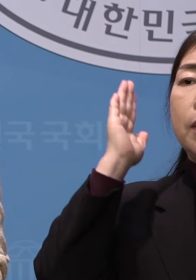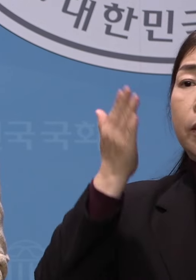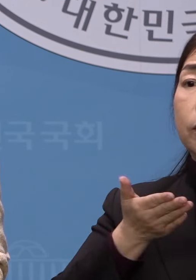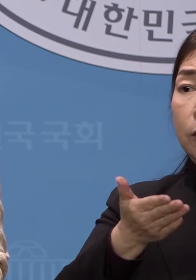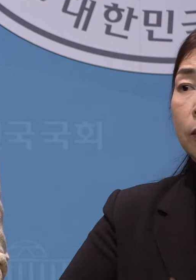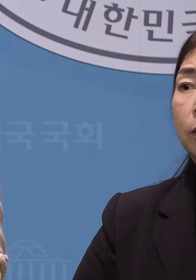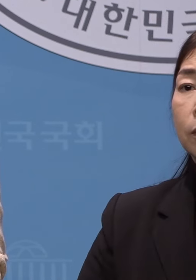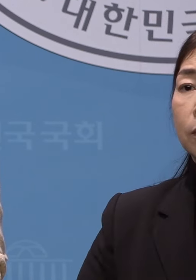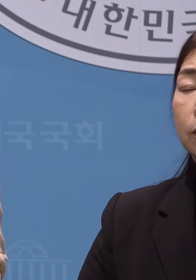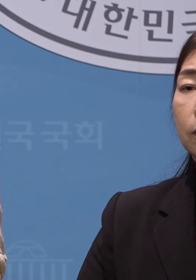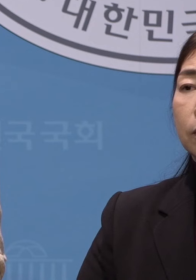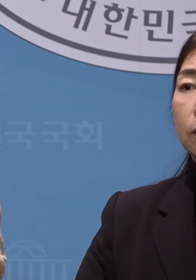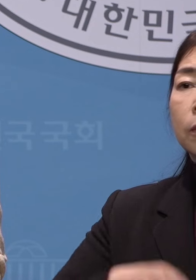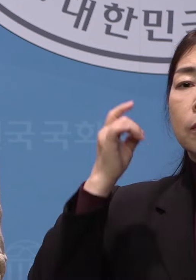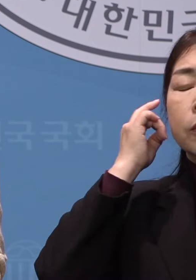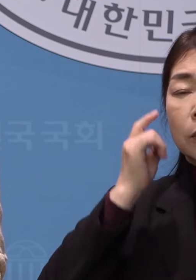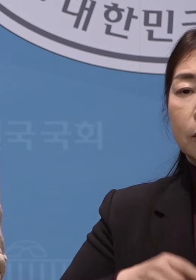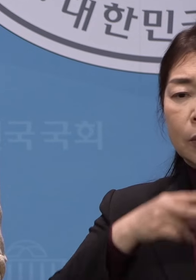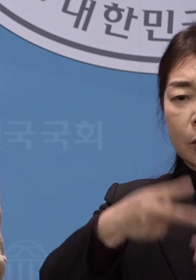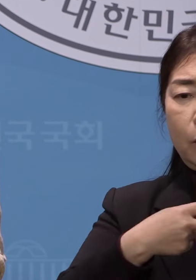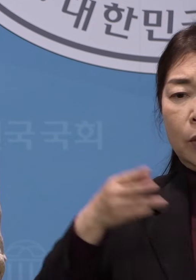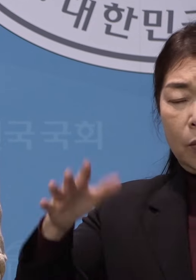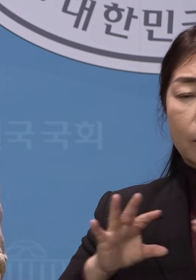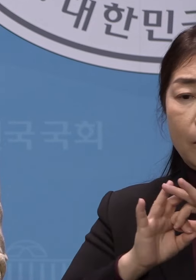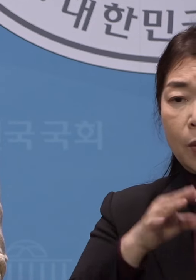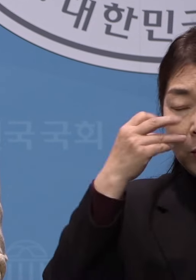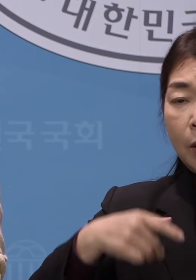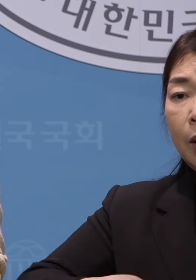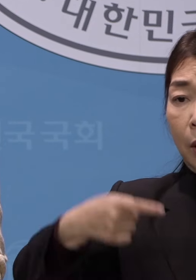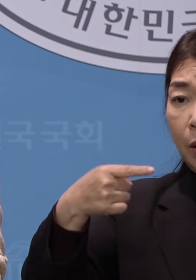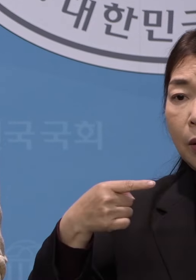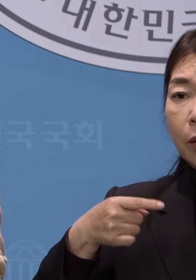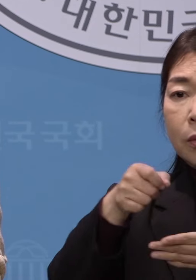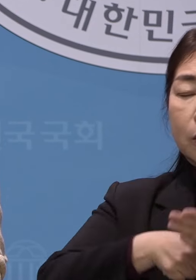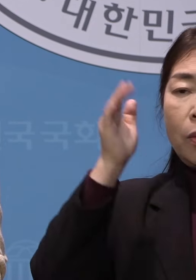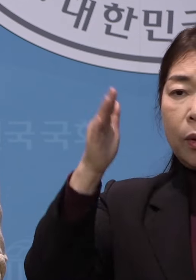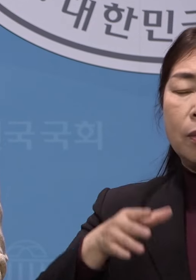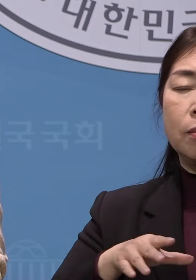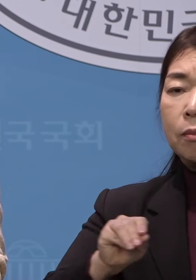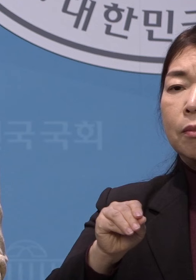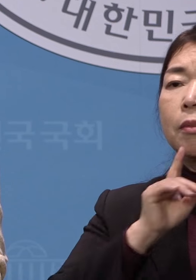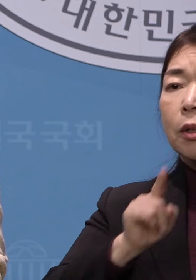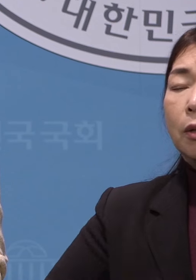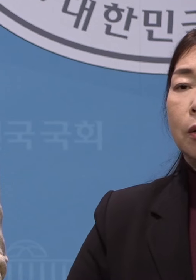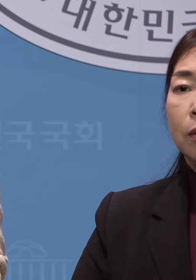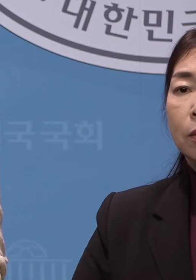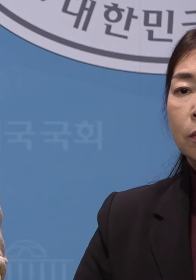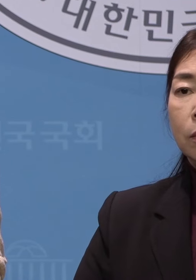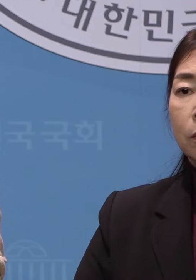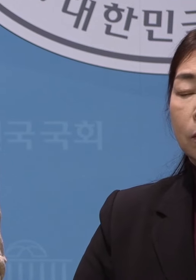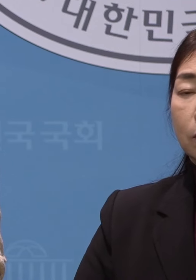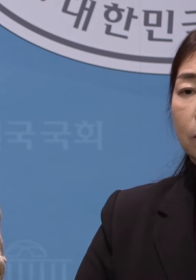멈추십시오. 윤석열 대통령이 2년 연속 새해 기자회견을 패싱하겠다고 합니다. 정해진